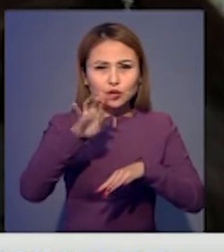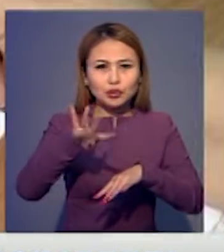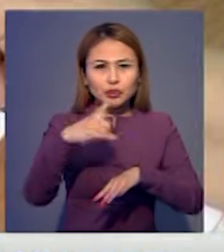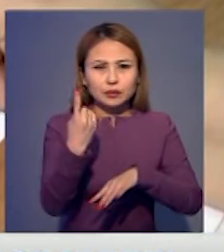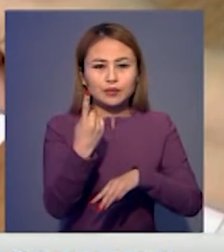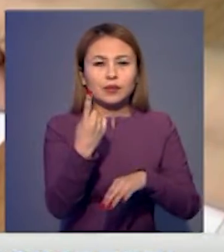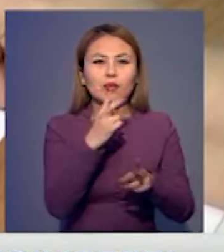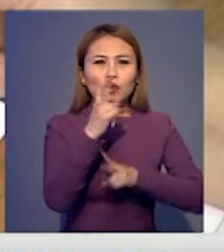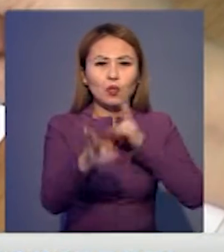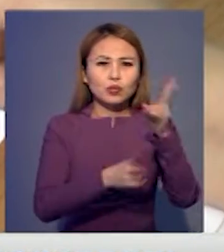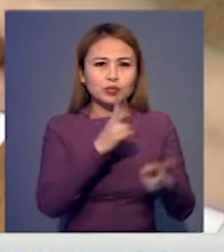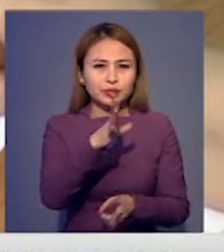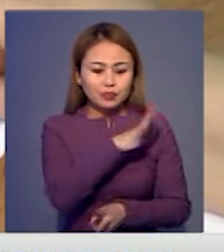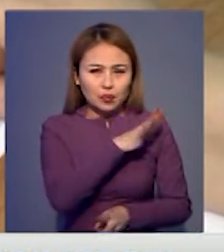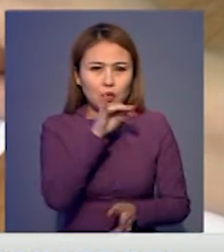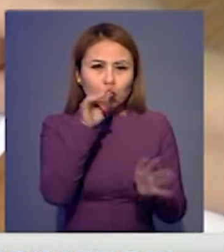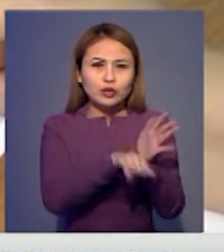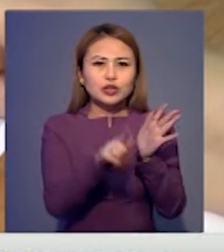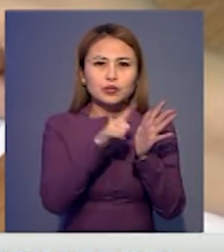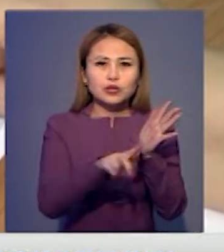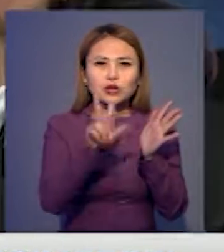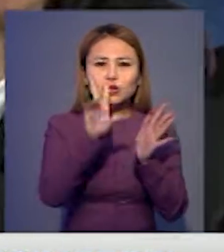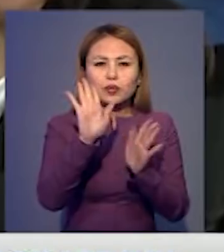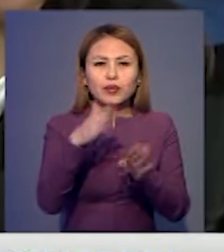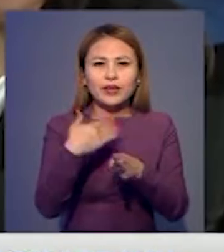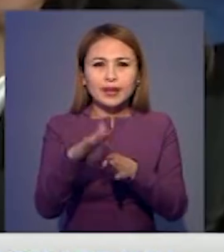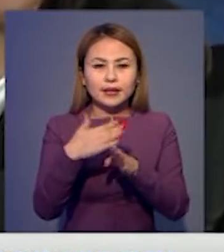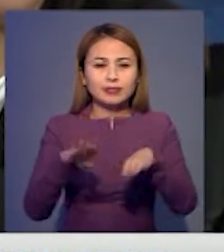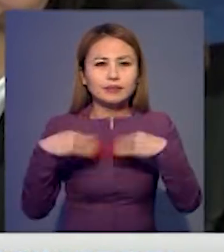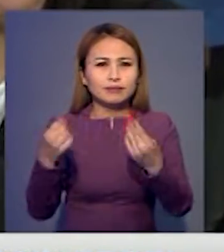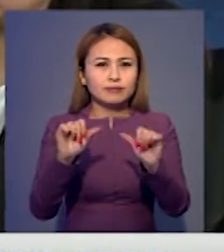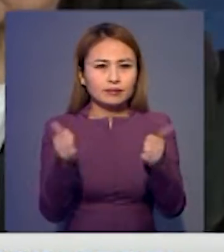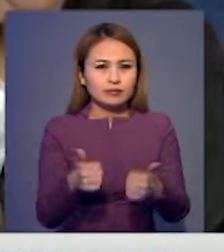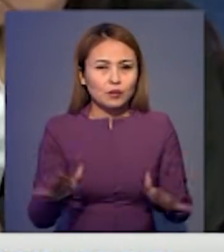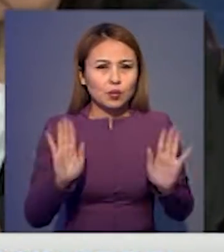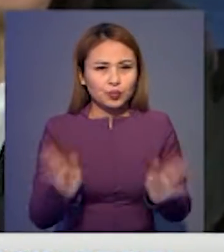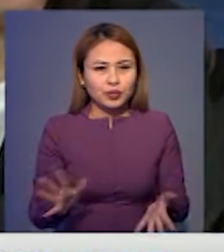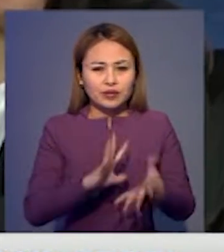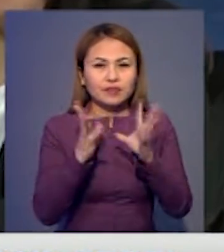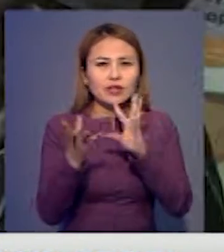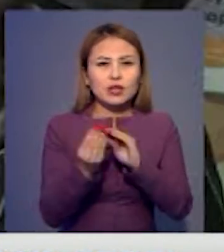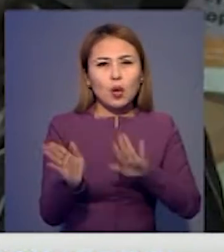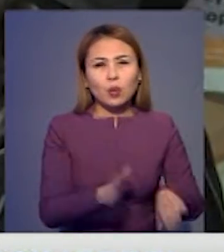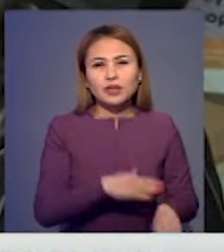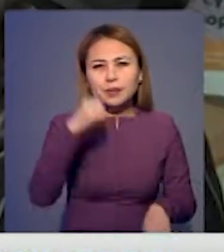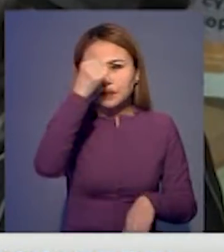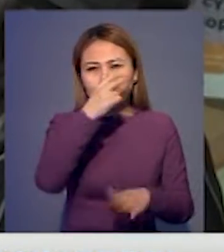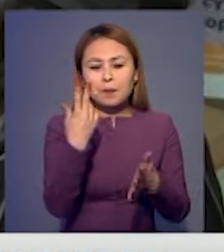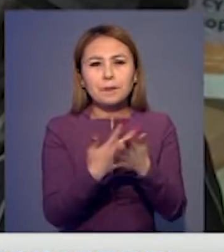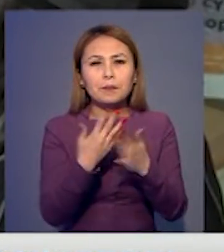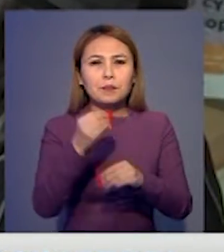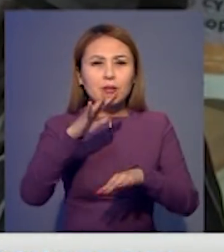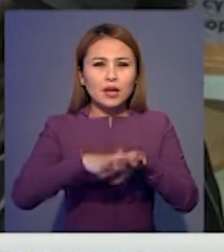банктерге 141 адам өтініш білдіріп, оның тек 73-іне ғана несие рәсімделген. Бұл өткен жылдан бергі